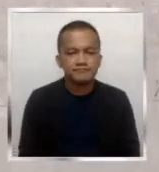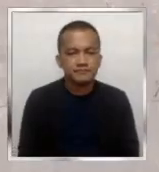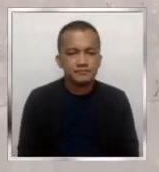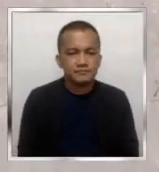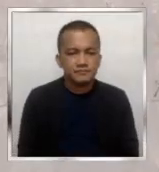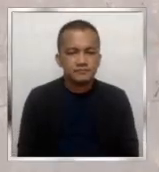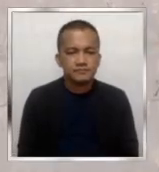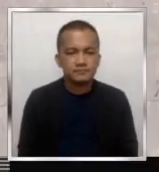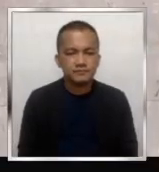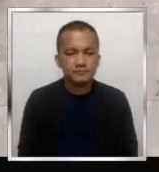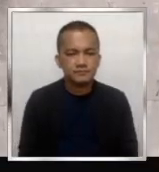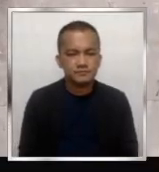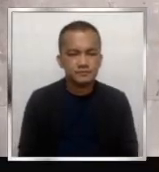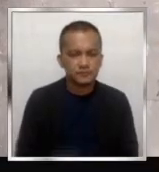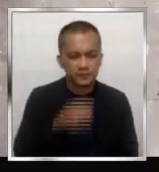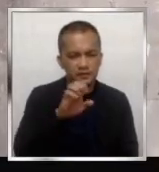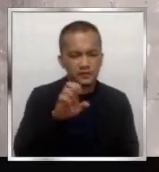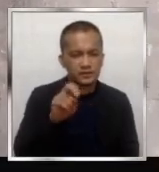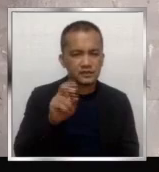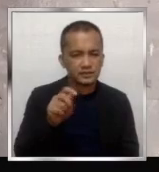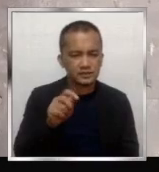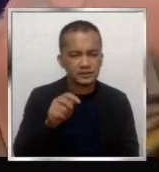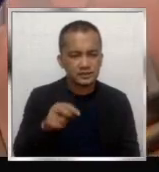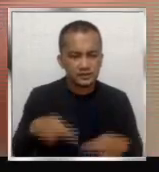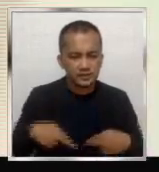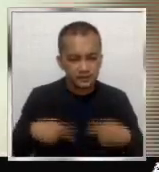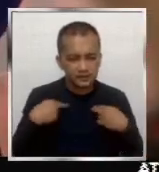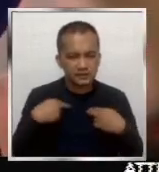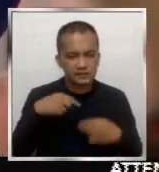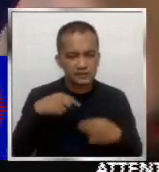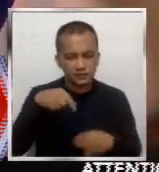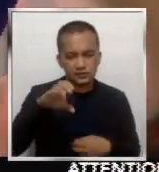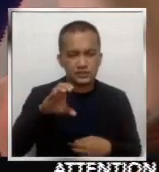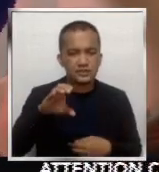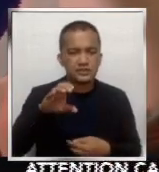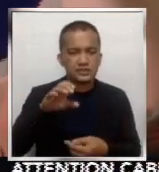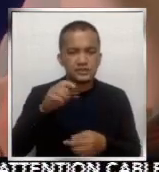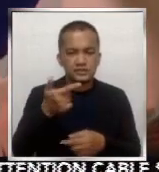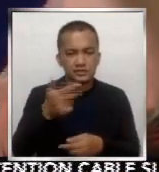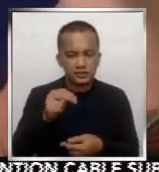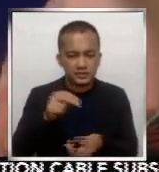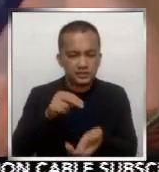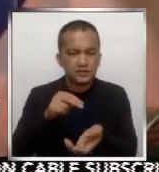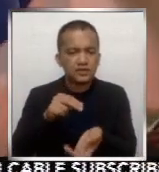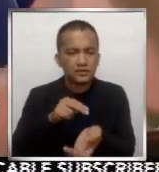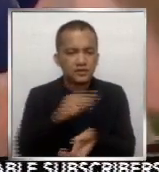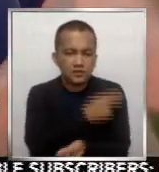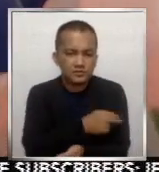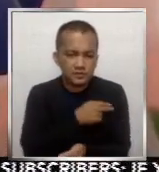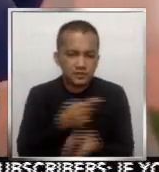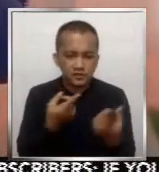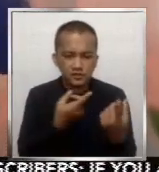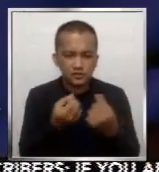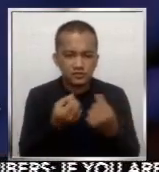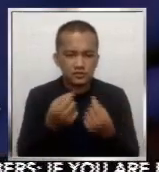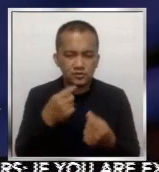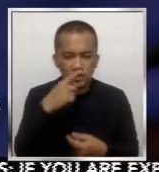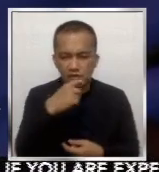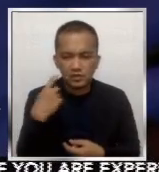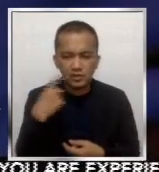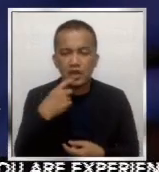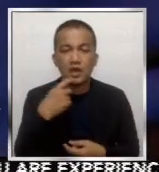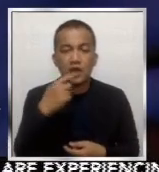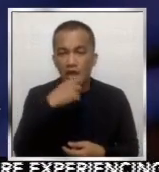Mga EMT resident ng Quezon City General Hospital ang nagsasagawa ng swabbing para sa COVID-19 sa ospital.